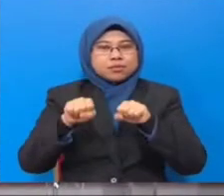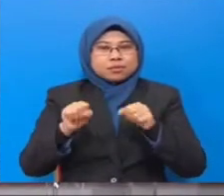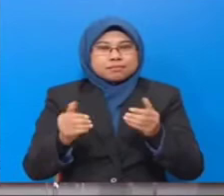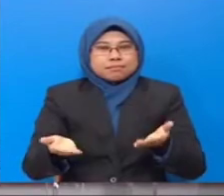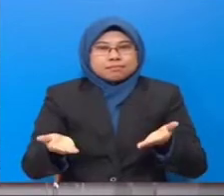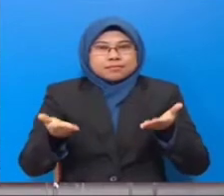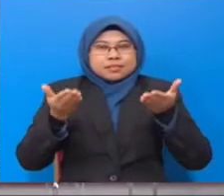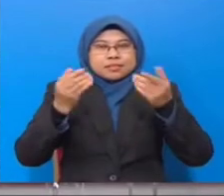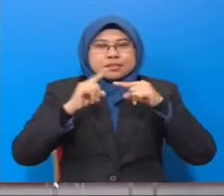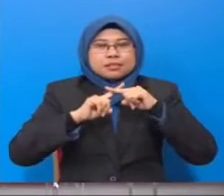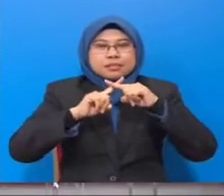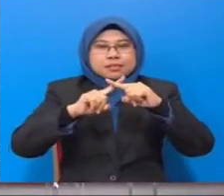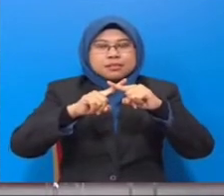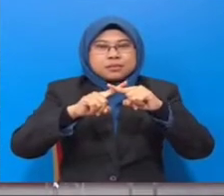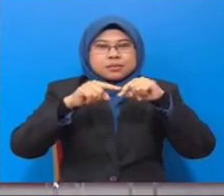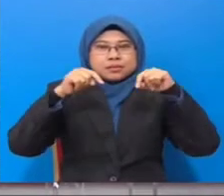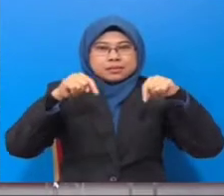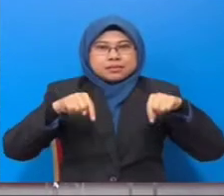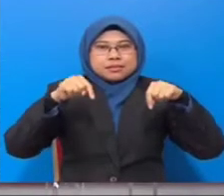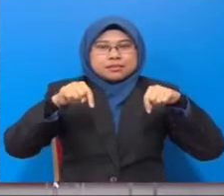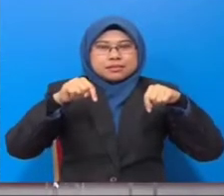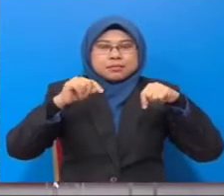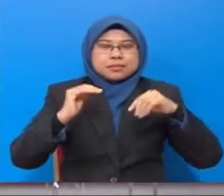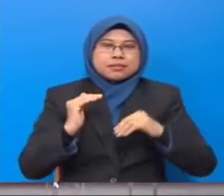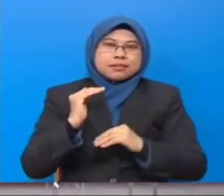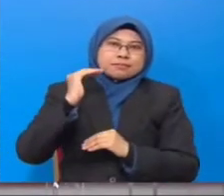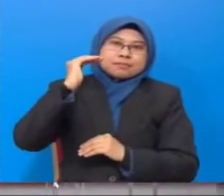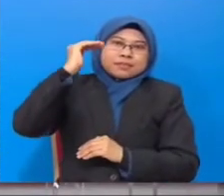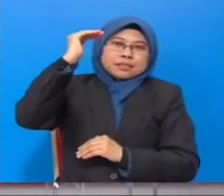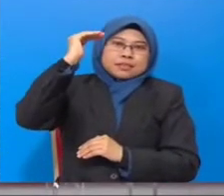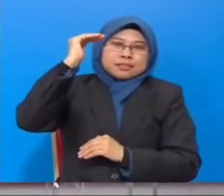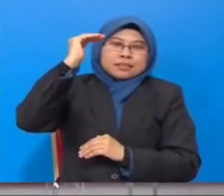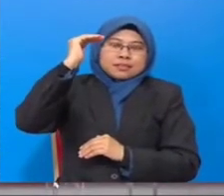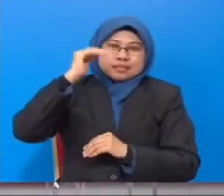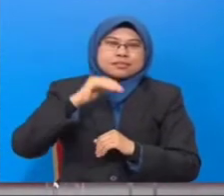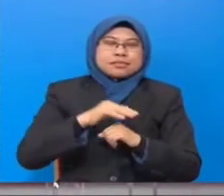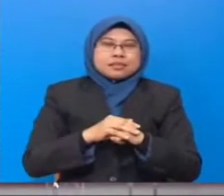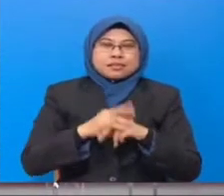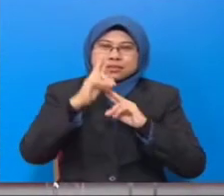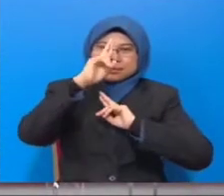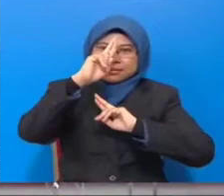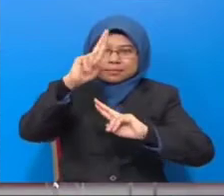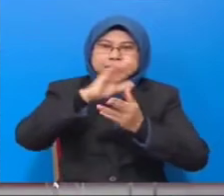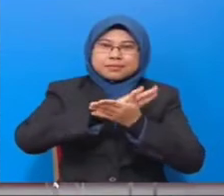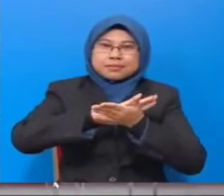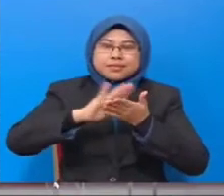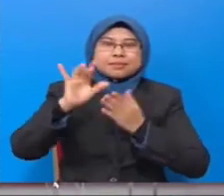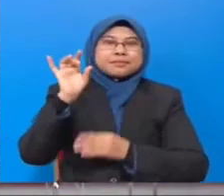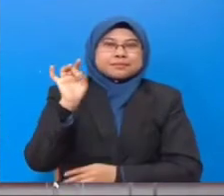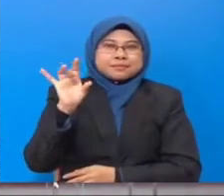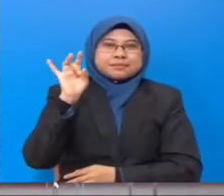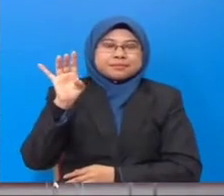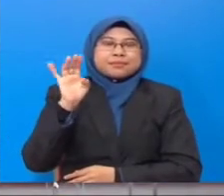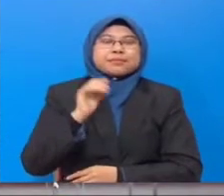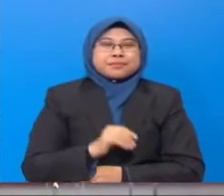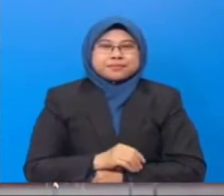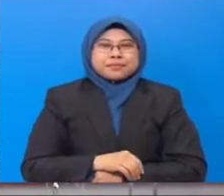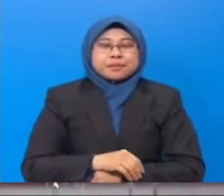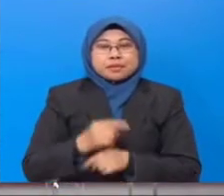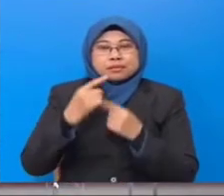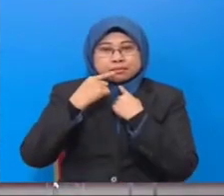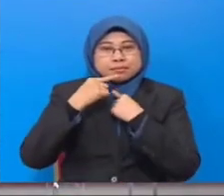mengangkat Kedudukan dewan ini kepada tahap yang lebih tinggi dan disegani serta dimuliakan Insyaallah Ambillah